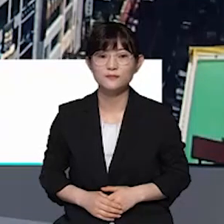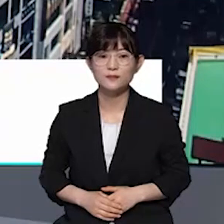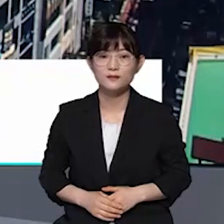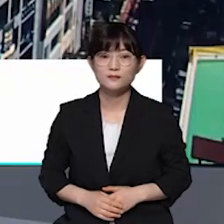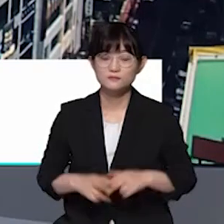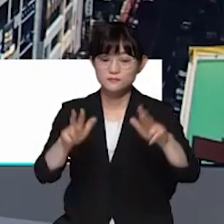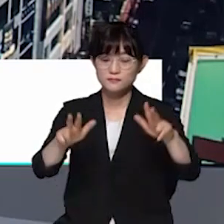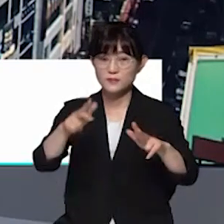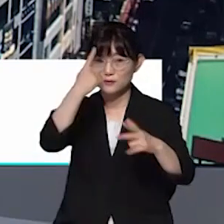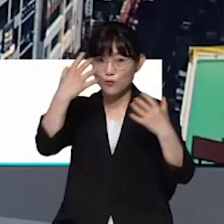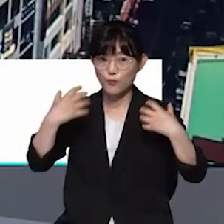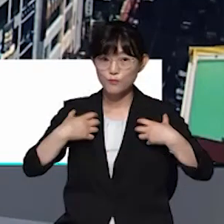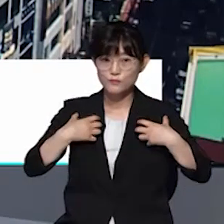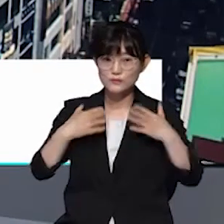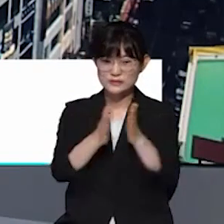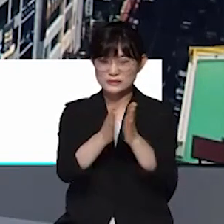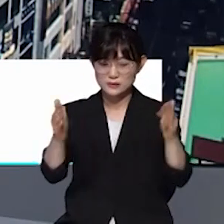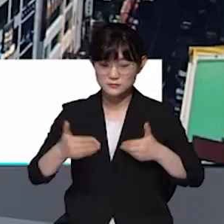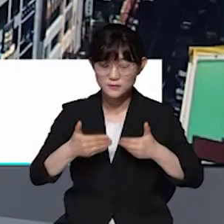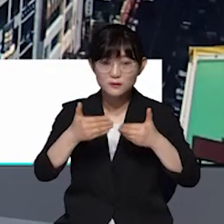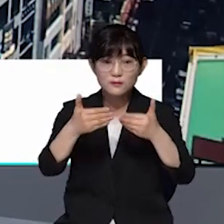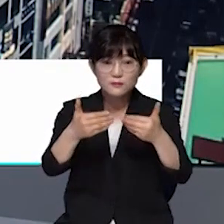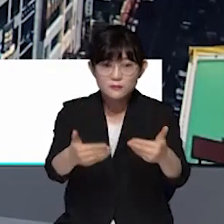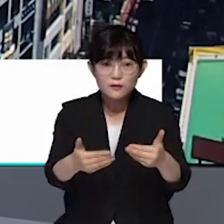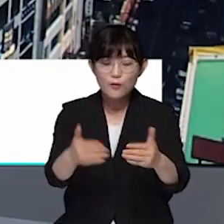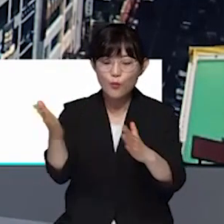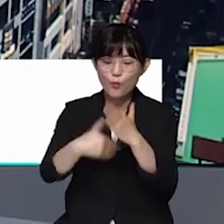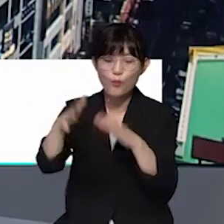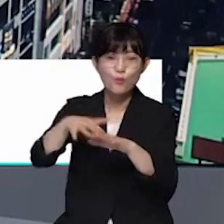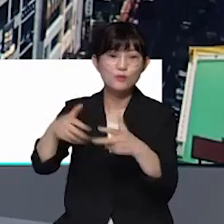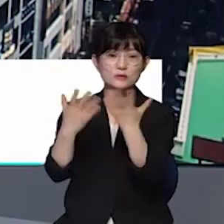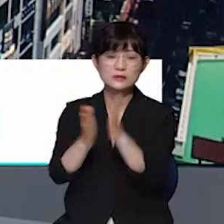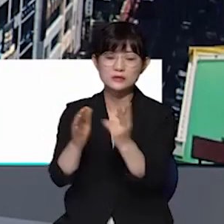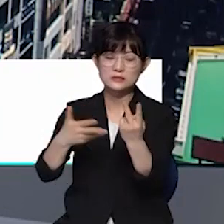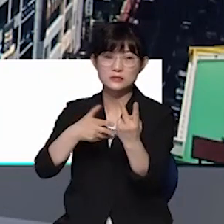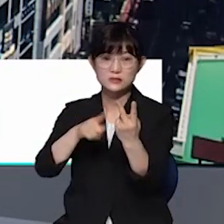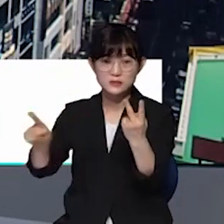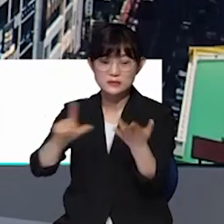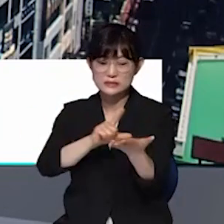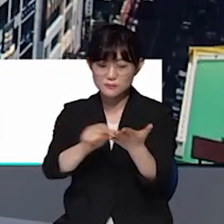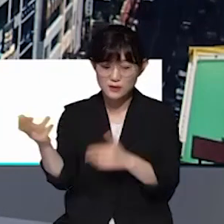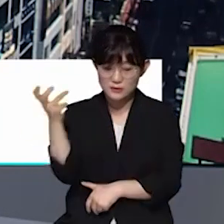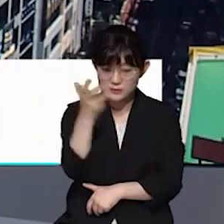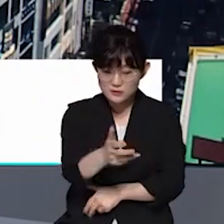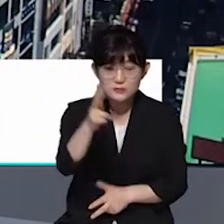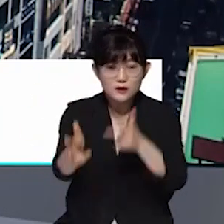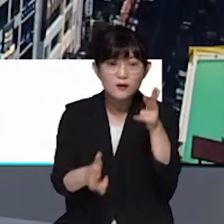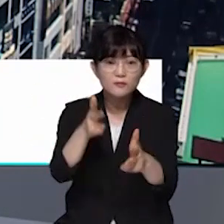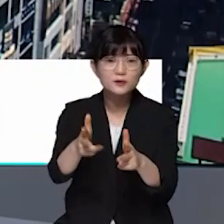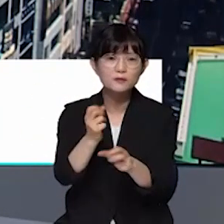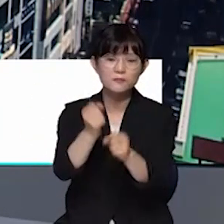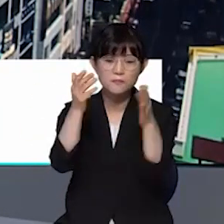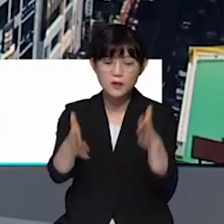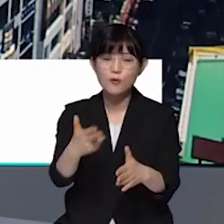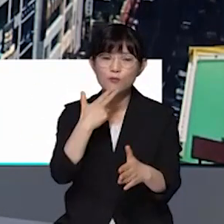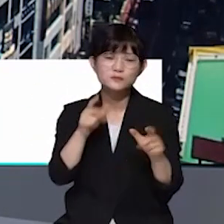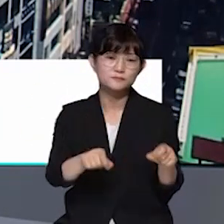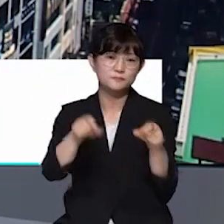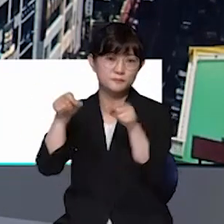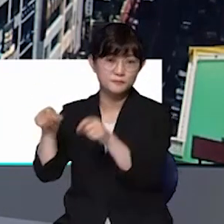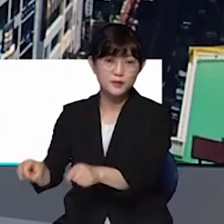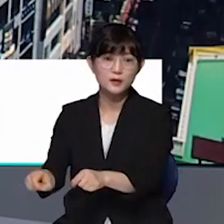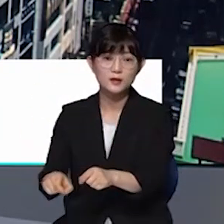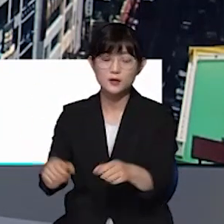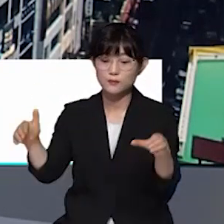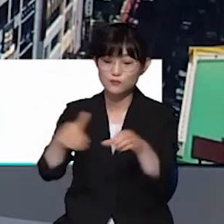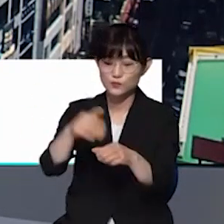현 정부 출범 이후 속도를 내는가 싶었던 공공기관 2차 지방이전 사업이 무기한 연기됐습니다. 지난